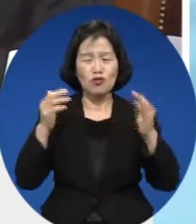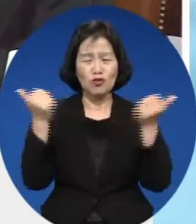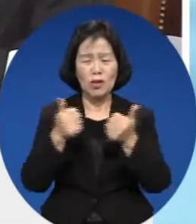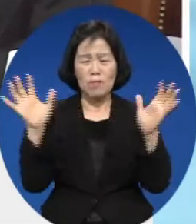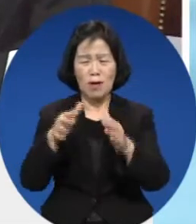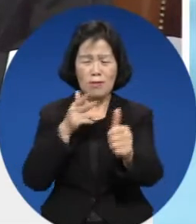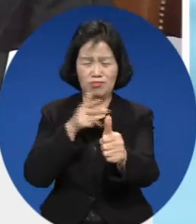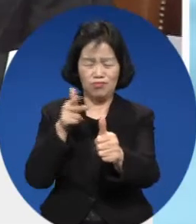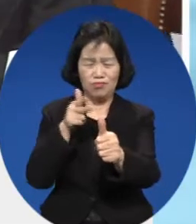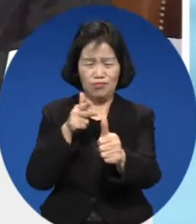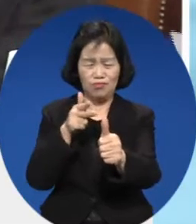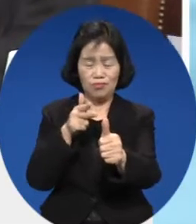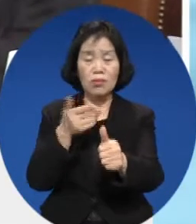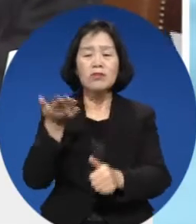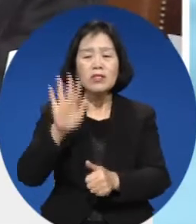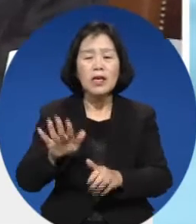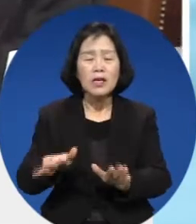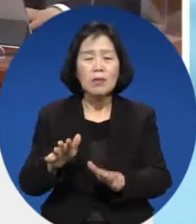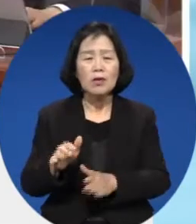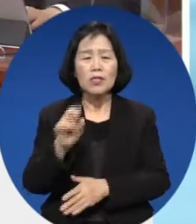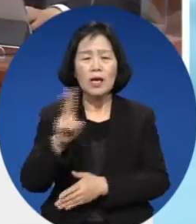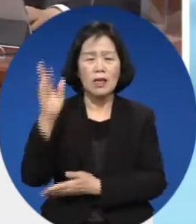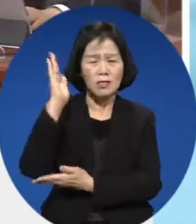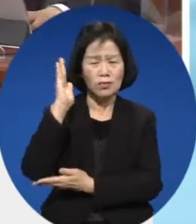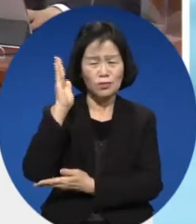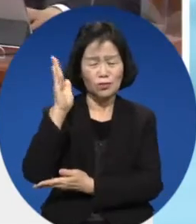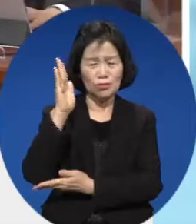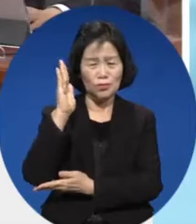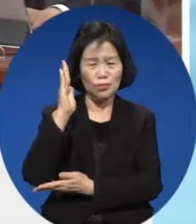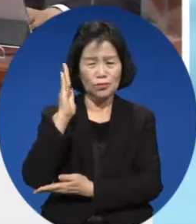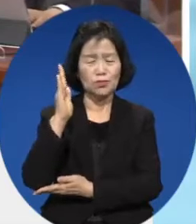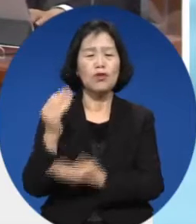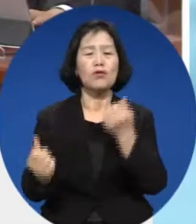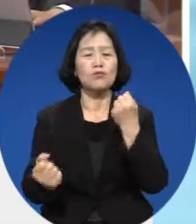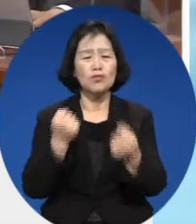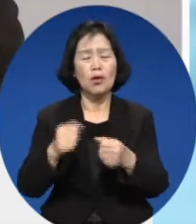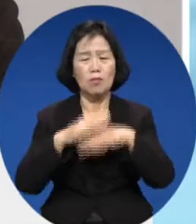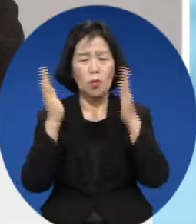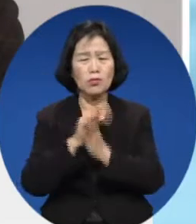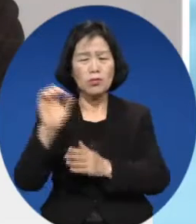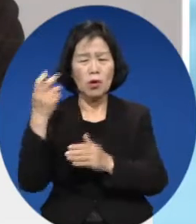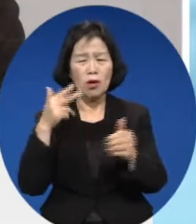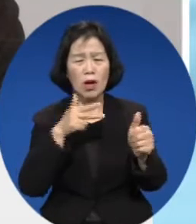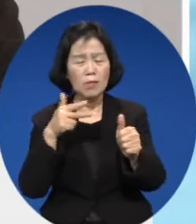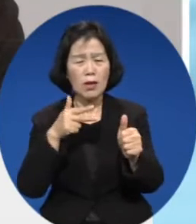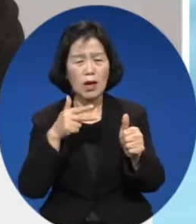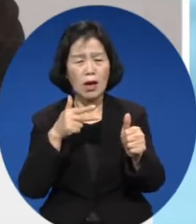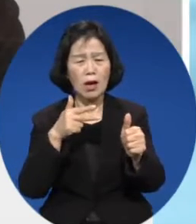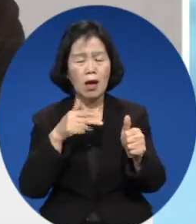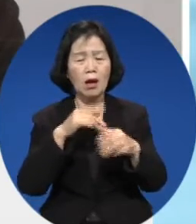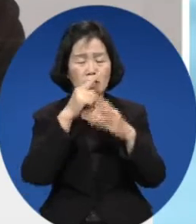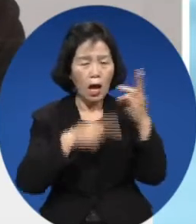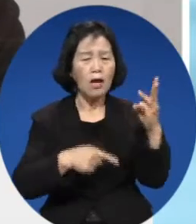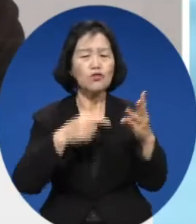근데 이번에 네. 야당이 갔음에도 불구하고 필리버스터를 하고 있음에도 불구하고 모든 언론의 카메라가 네. 왜 다